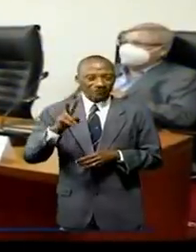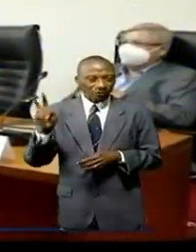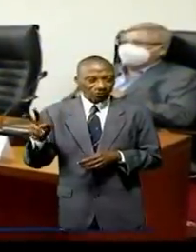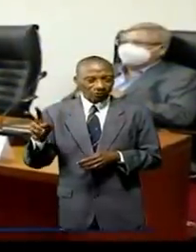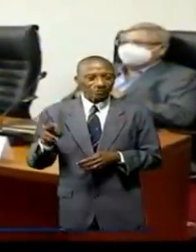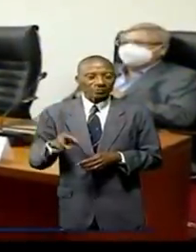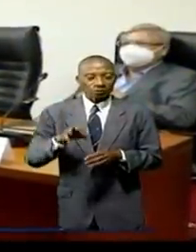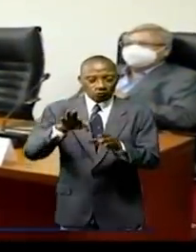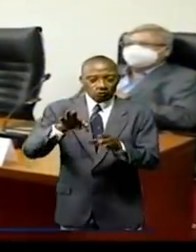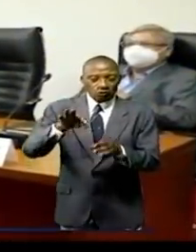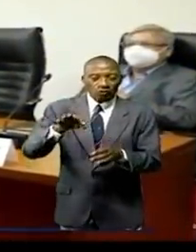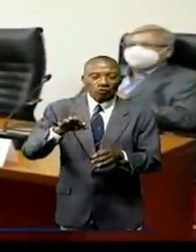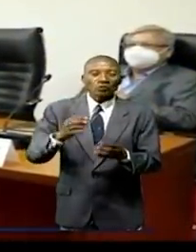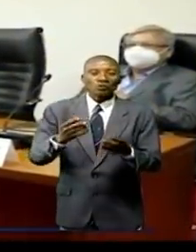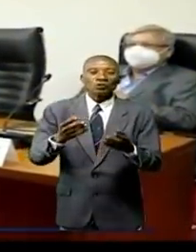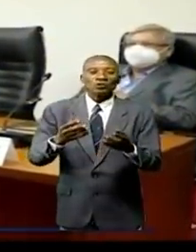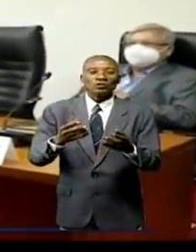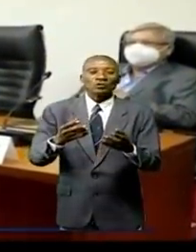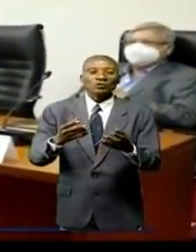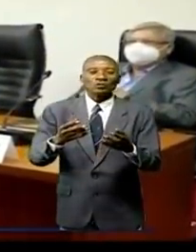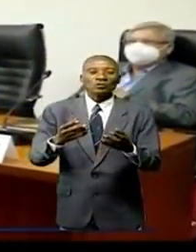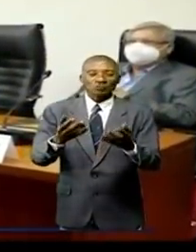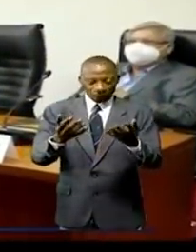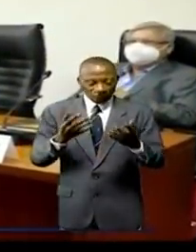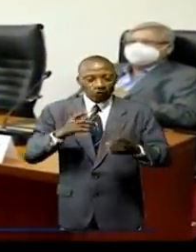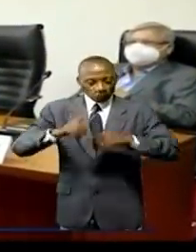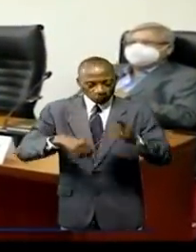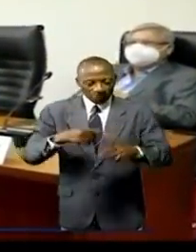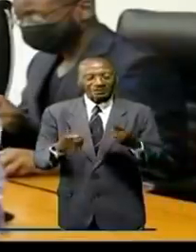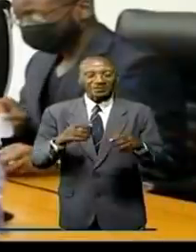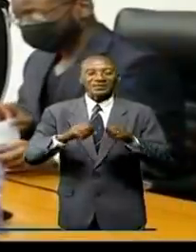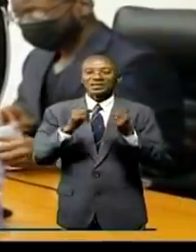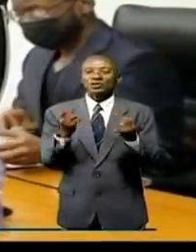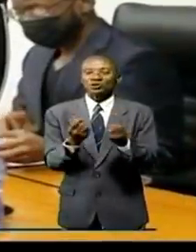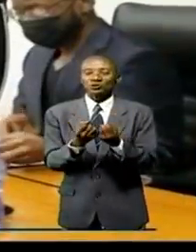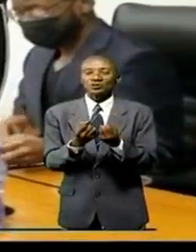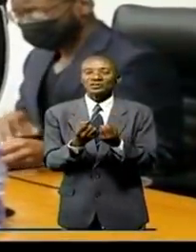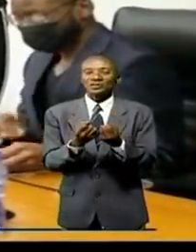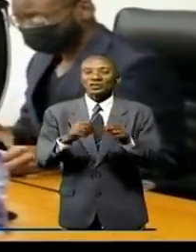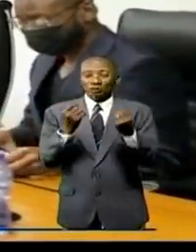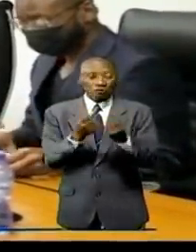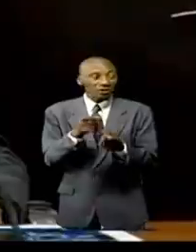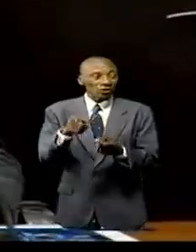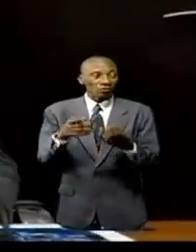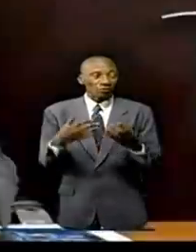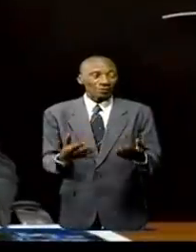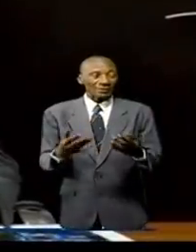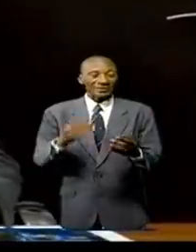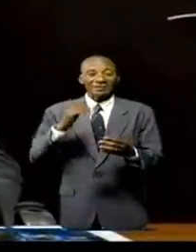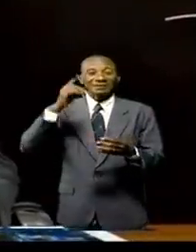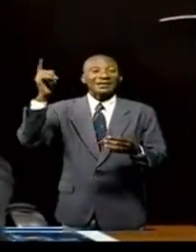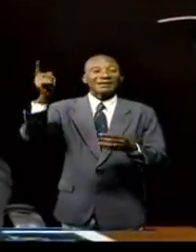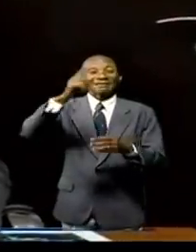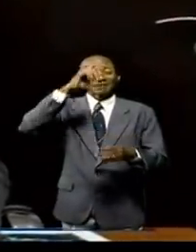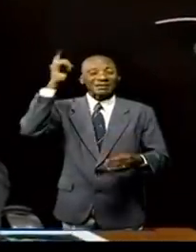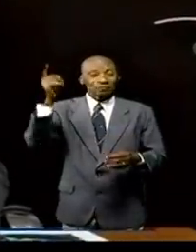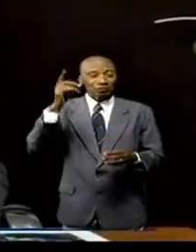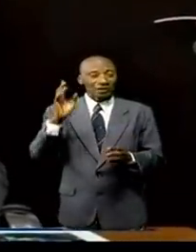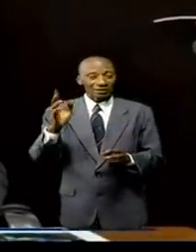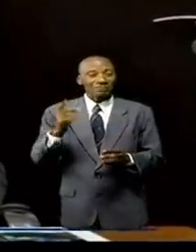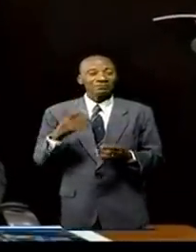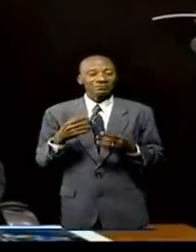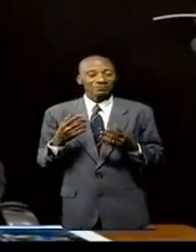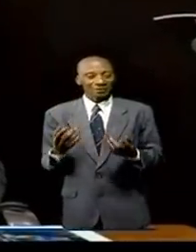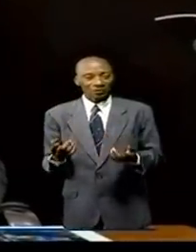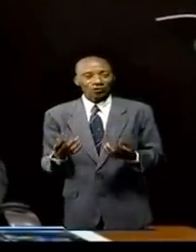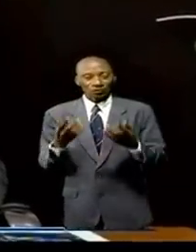pour le redémarrage des nouveaux investissements de cette compagnie de renommée internationale. Ravi Jaipuria Sharman, président